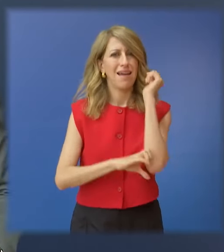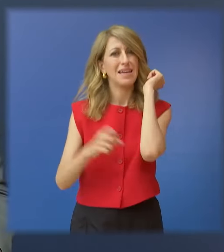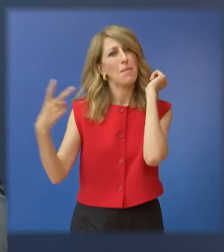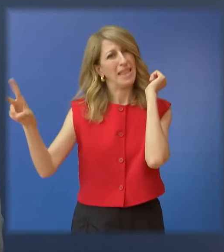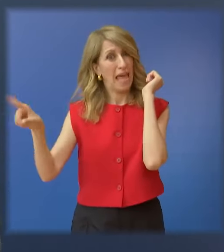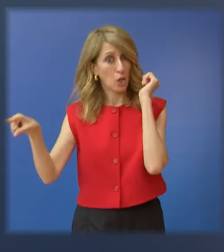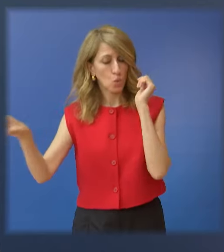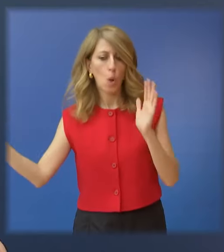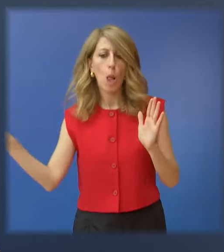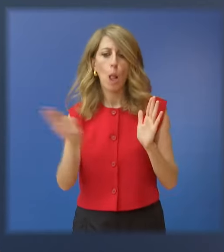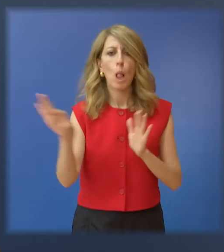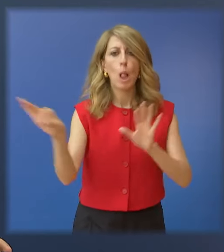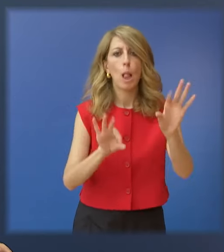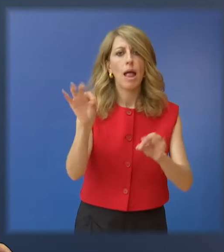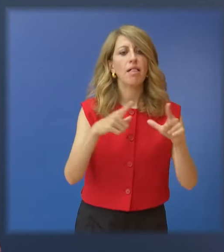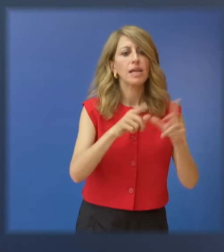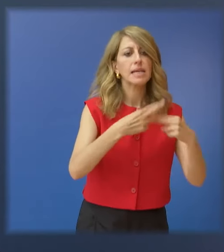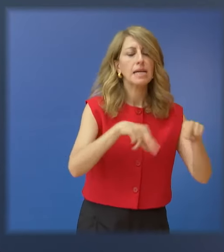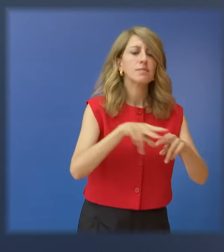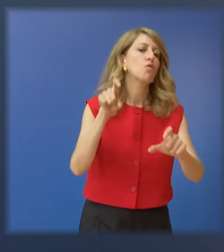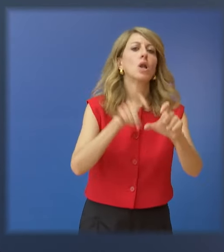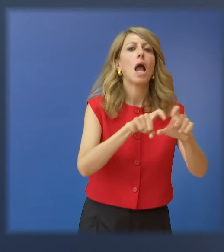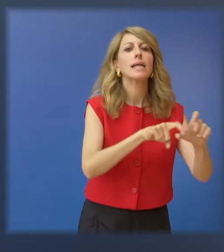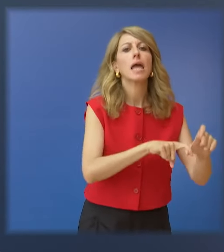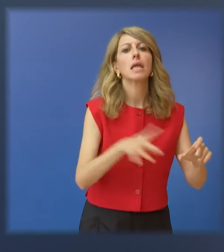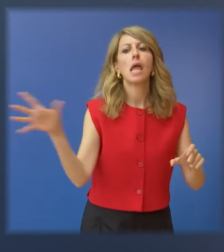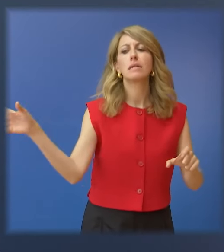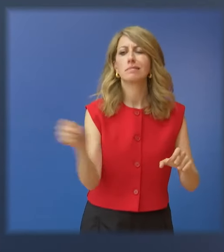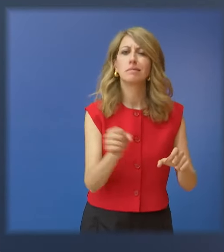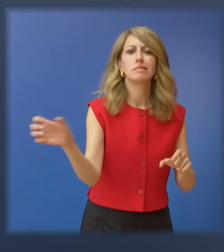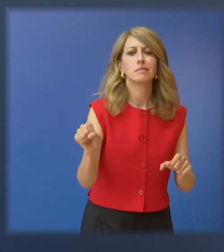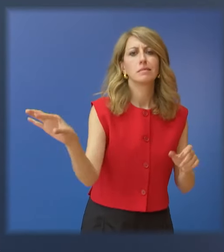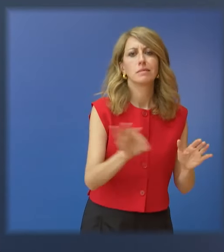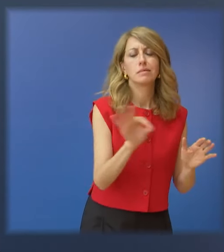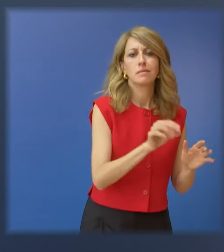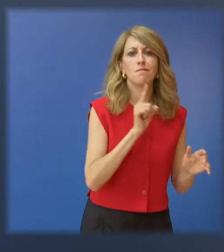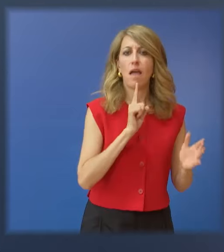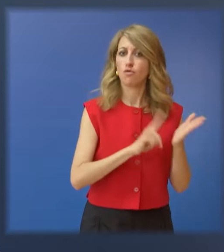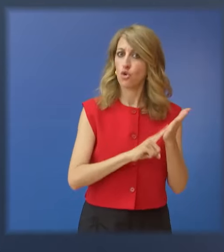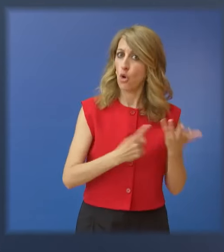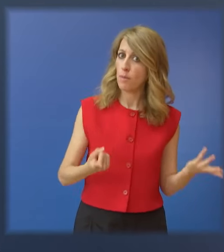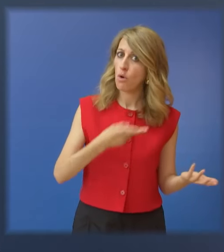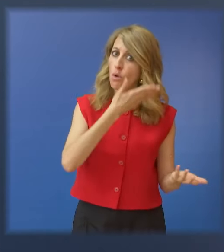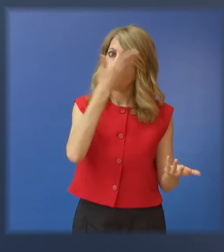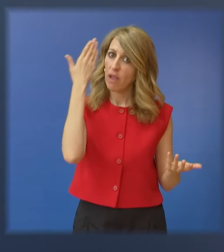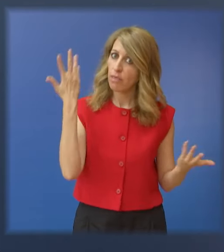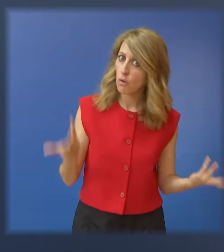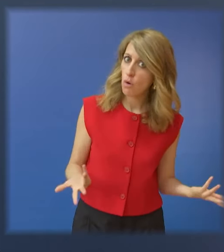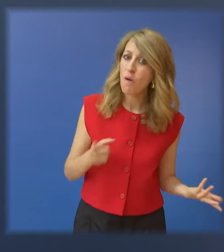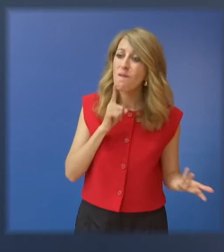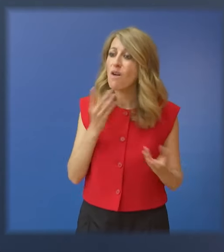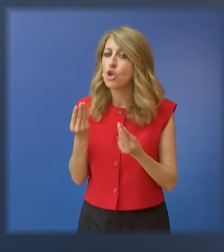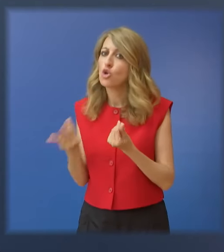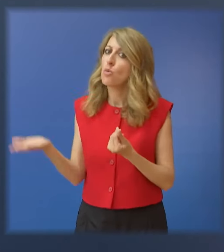το ερώτημα είναι αυτό είναι νόμιμο και ηθικό το κάνουν και άλλοι υπουργοί και αν έχουμε κάποια στοιχεία και το δεύτερο